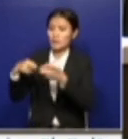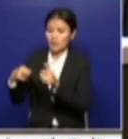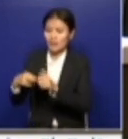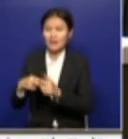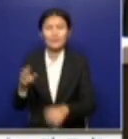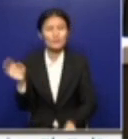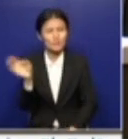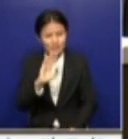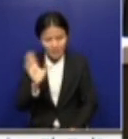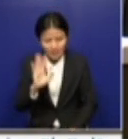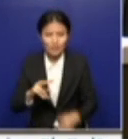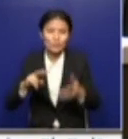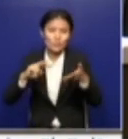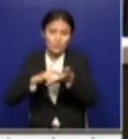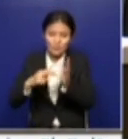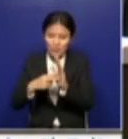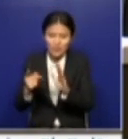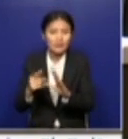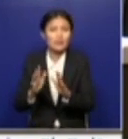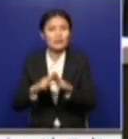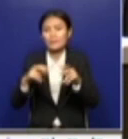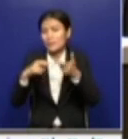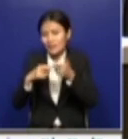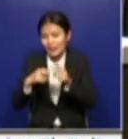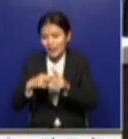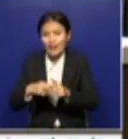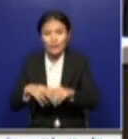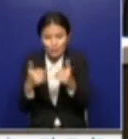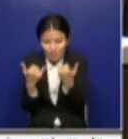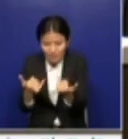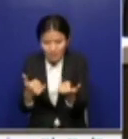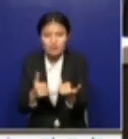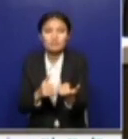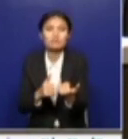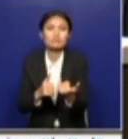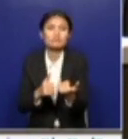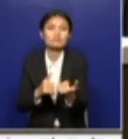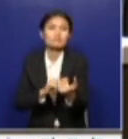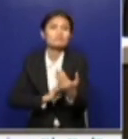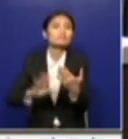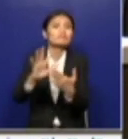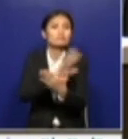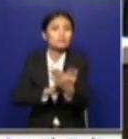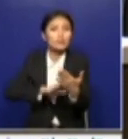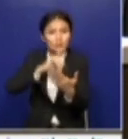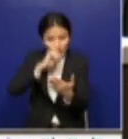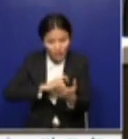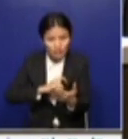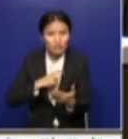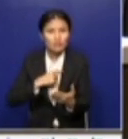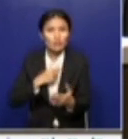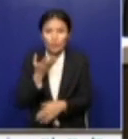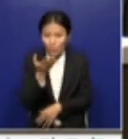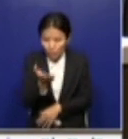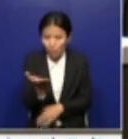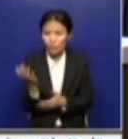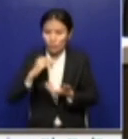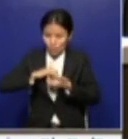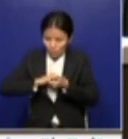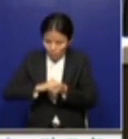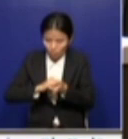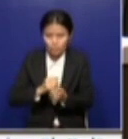ของประเทศเรามาร่วมกันหลายท่านเสนอสันติวิธีผมเห็นด้วยอย่างยิ่งครับเป็นสันติ